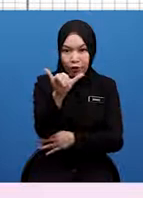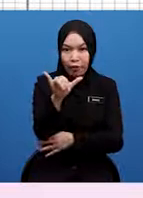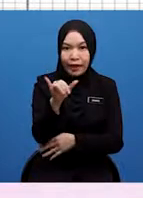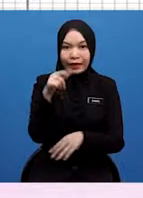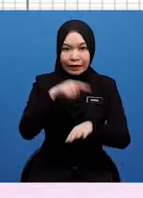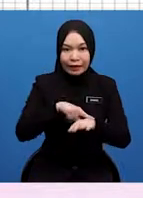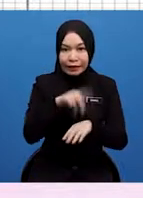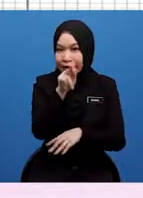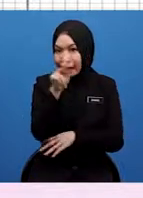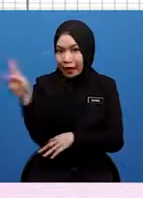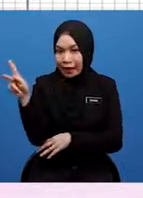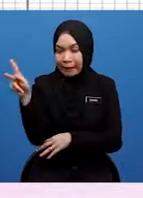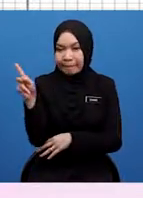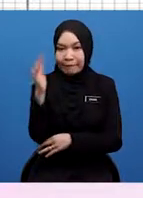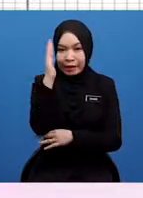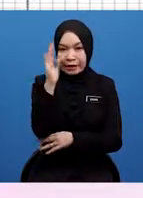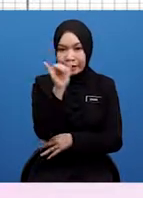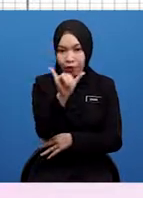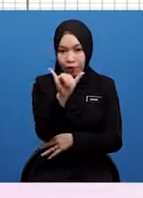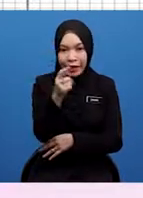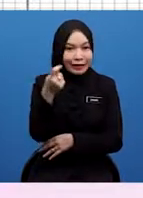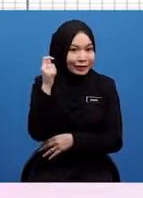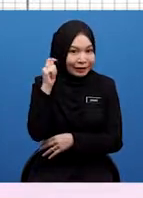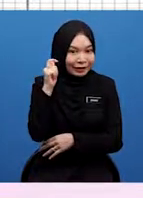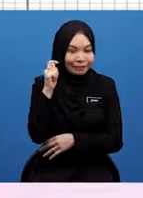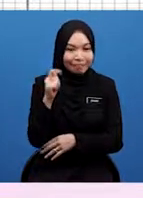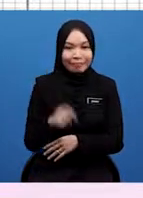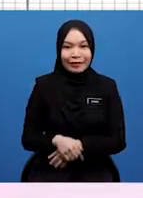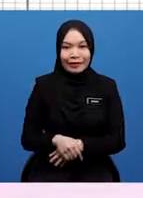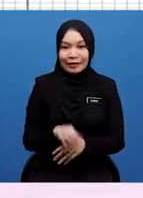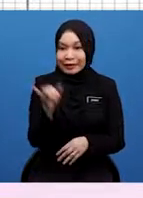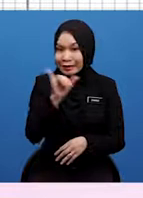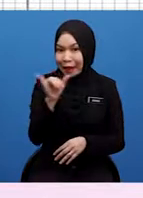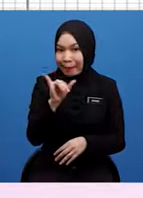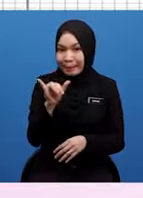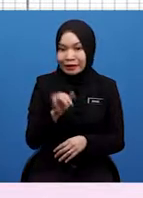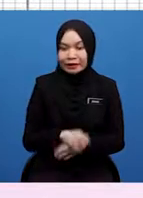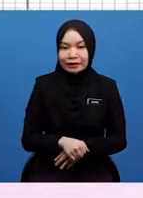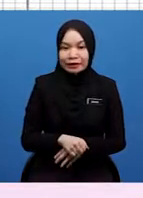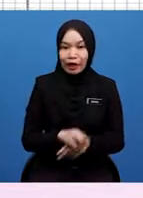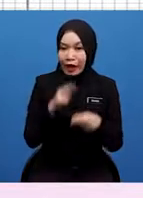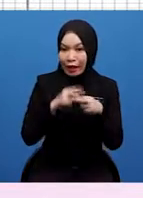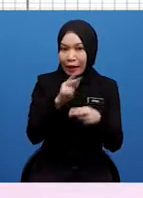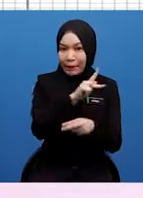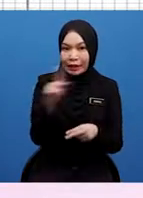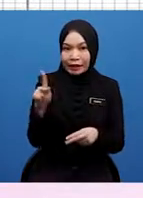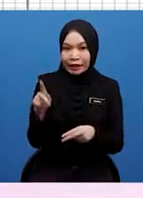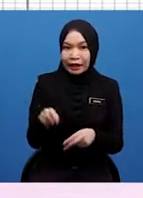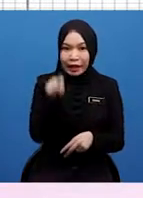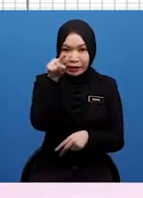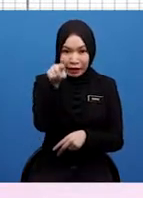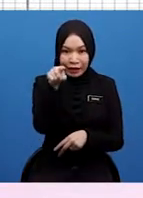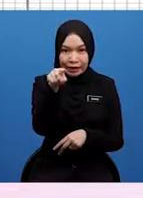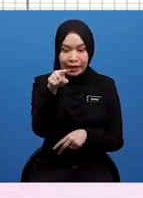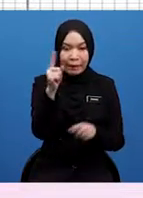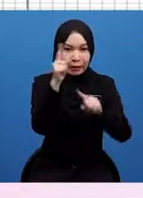tadi. Perkara yang sama perlu dilakukan dengan menamakan titik persilangan X dan Y